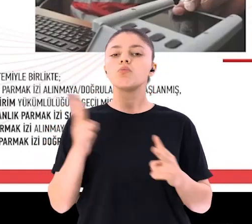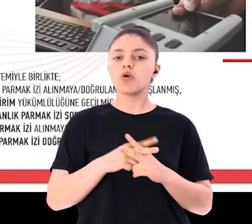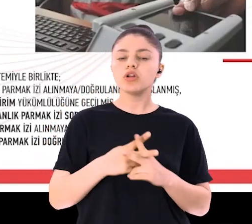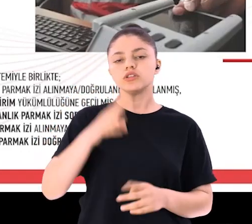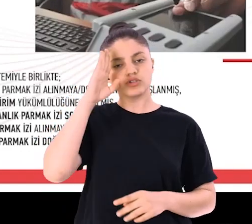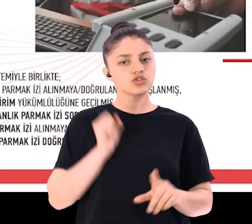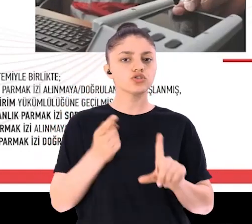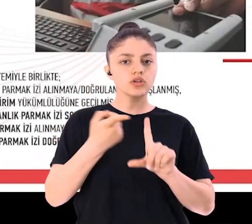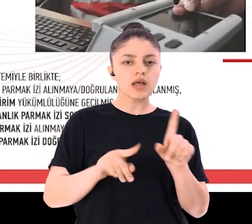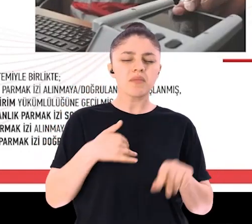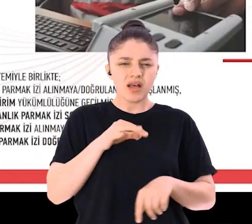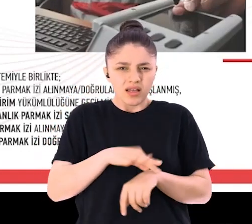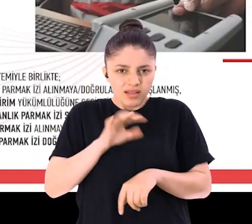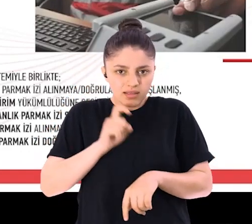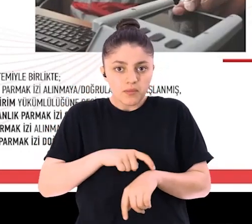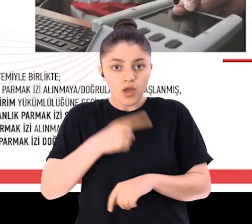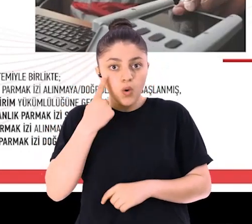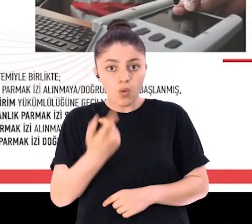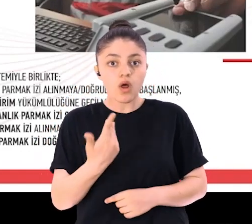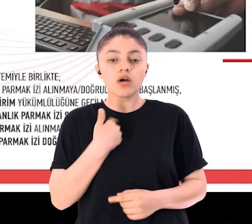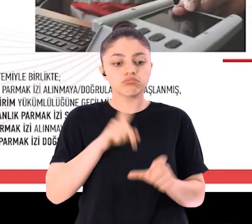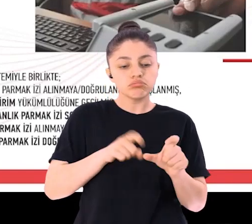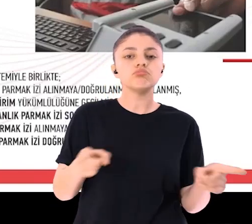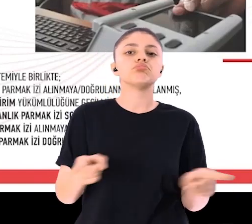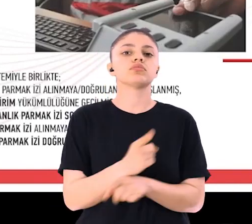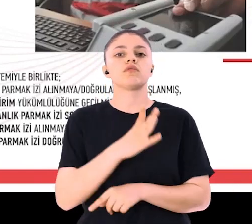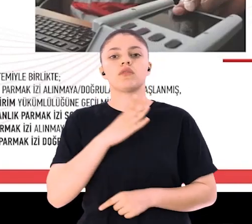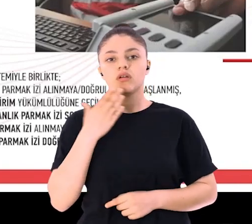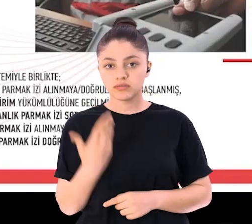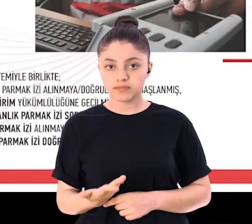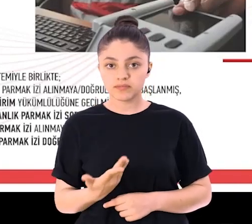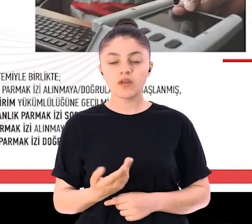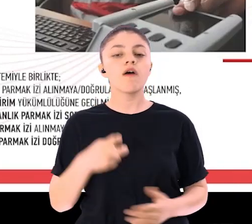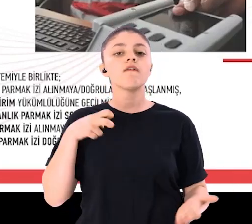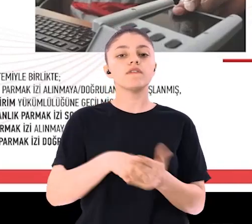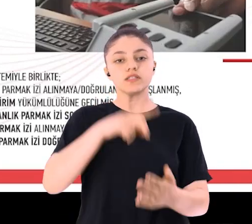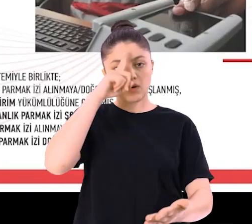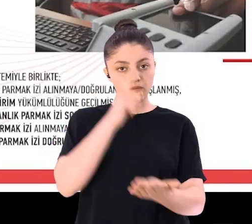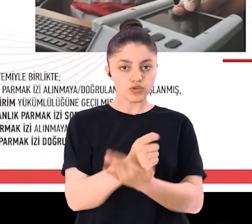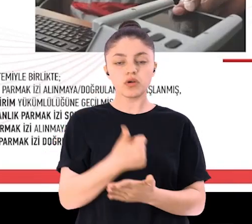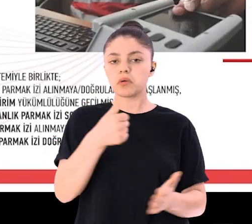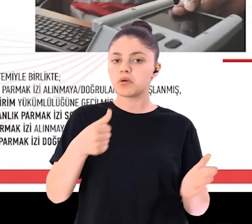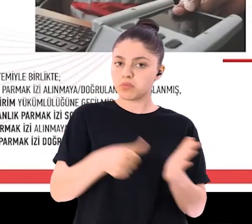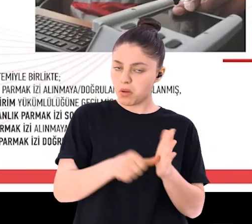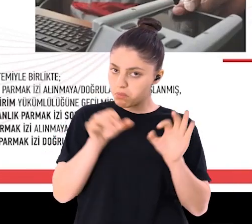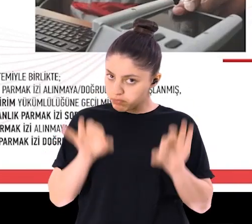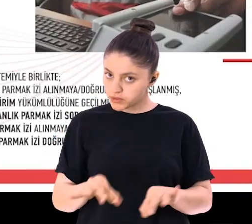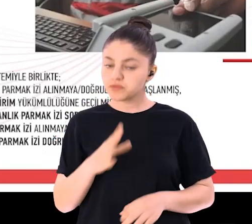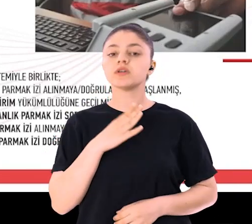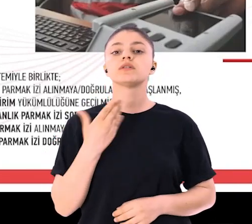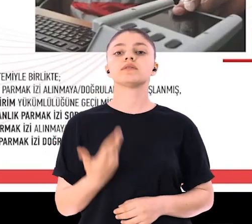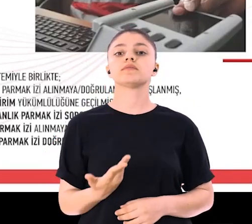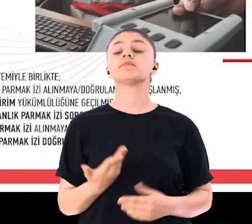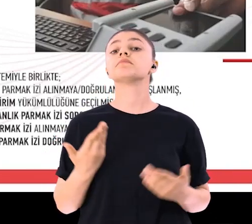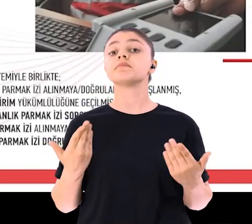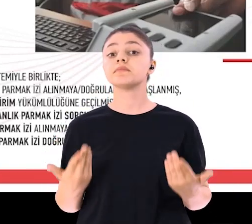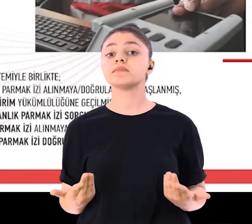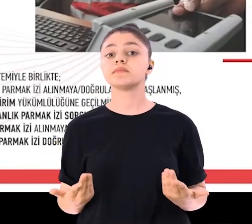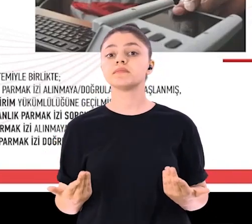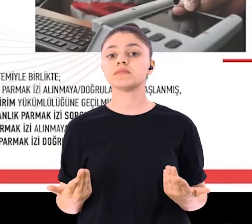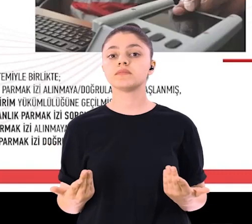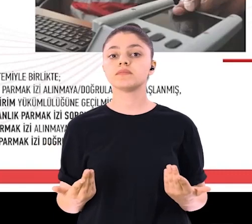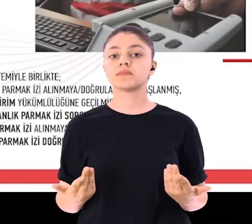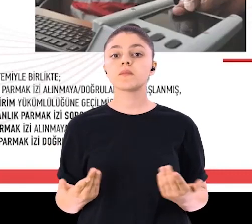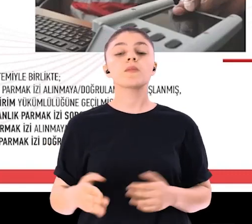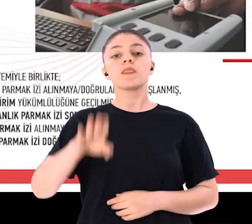yükümlülüğüne geçilmiş. Hem emniyet ve jandarmaya anlık parmak izi sorgu imkanı sağlandı. Hem vize başvurularında parmak izi alınmaya